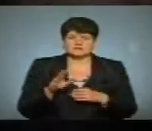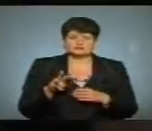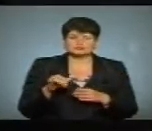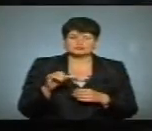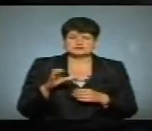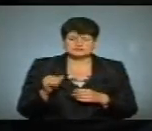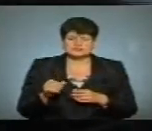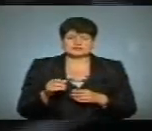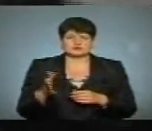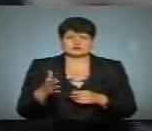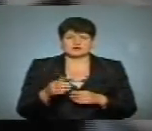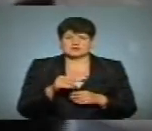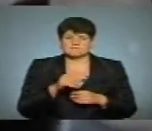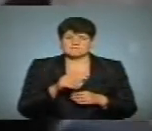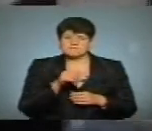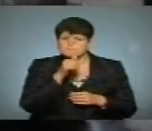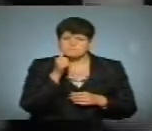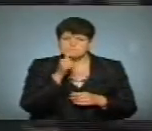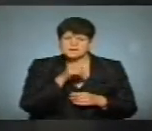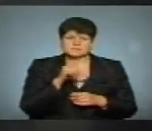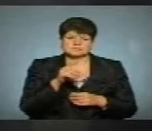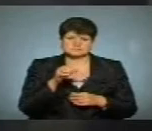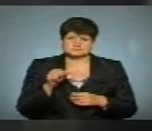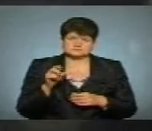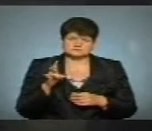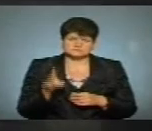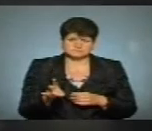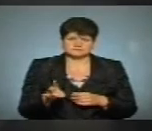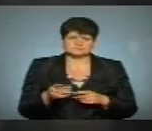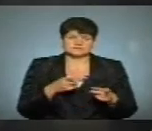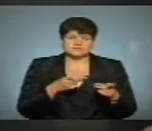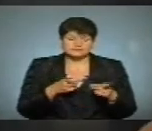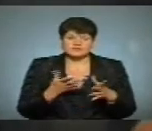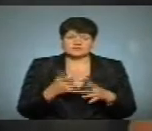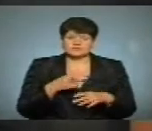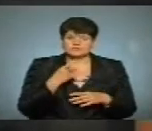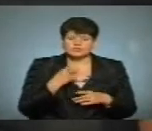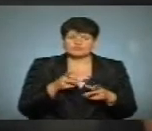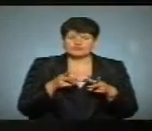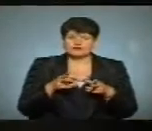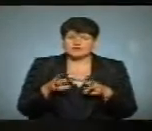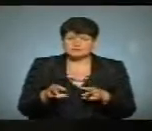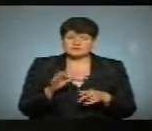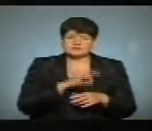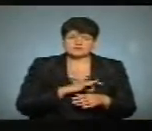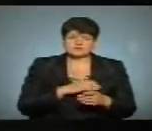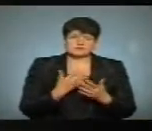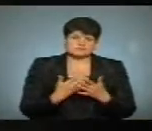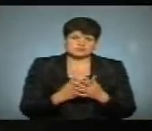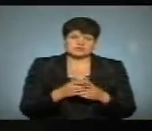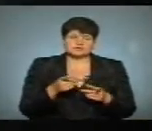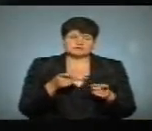ролі партизана зі зброєю у військовому однострої з музейної колекції. За його словами, у кліпі використовують макети